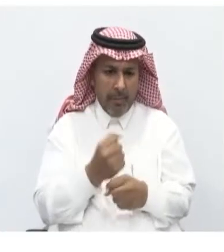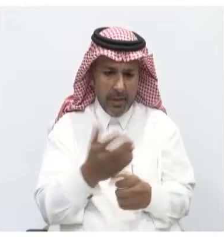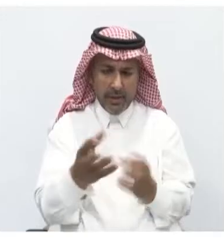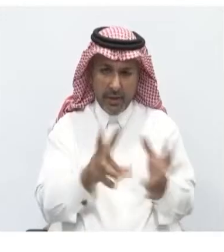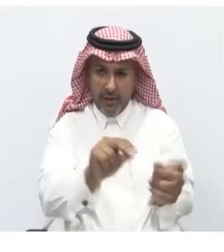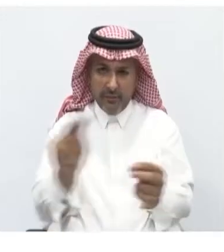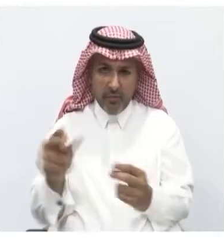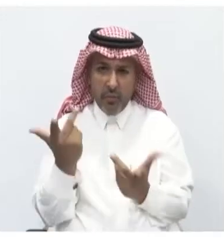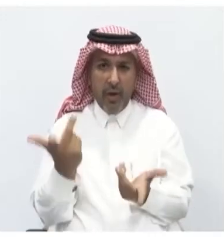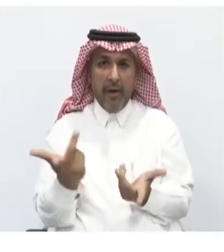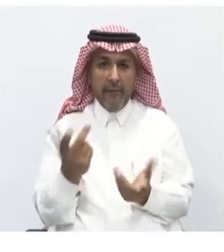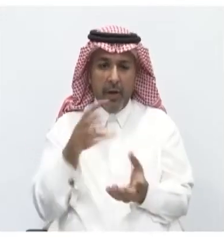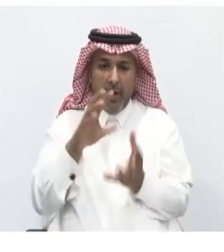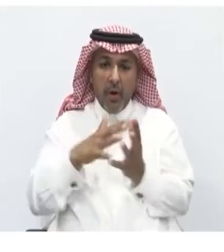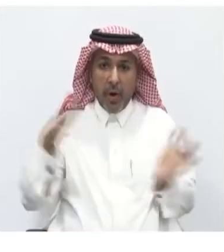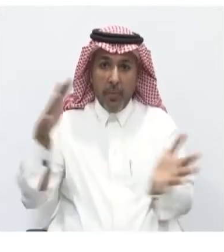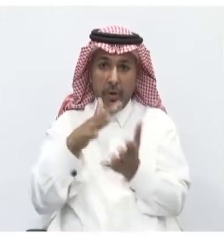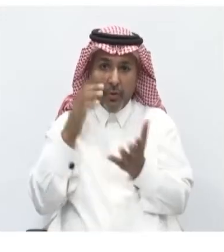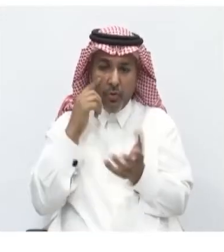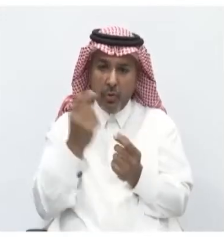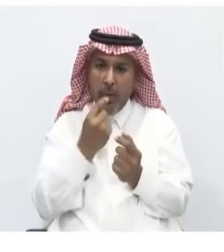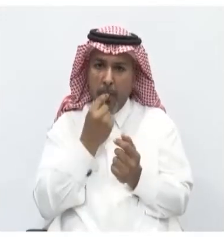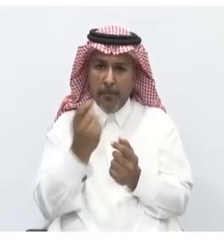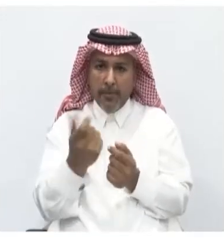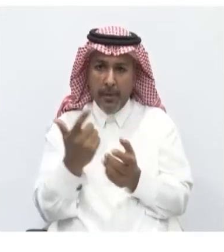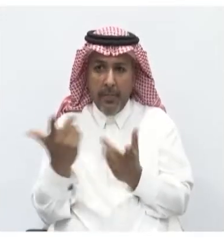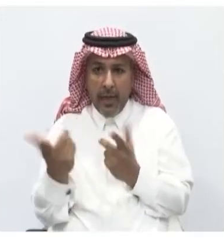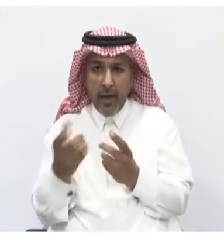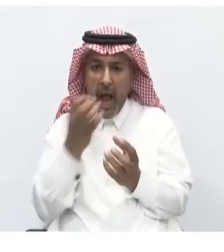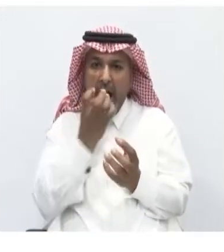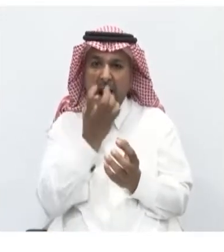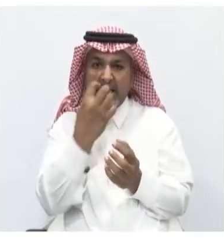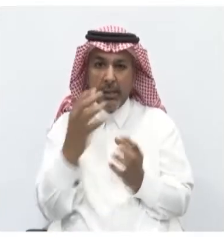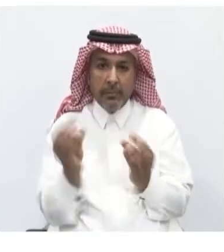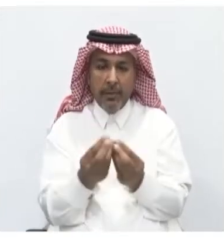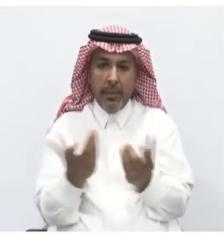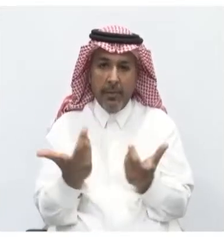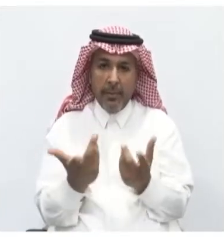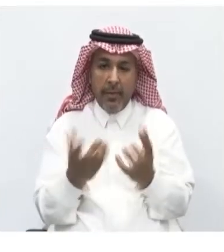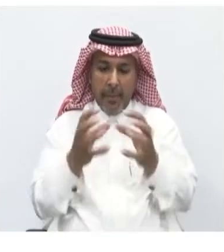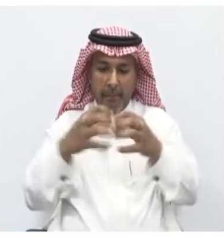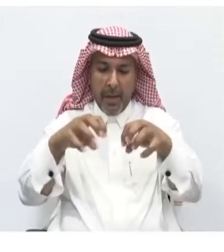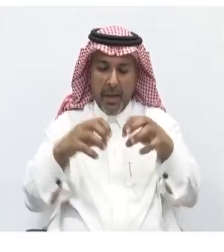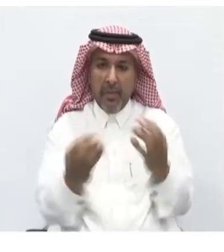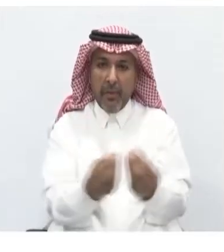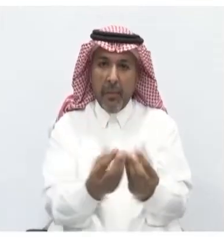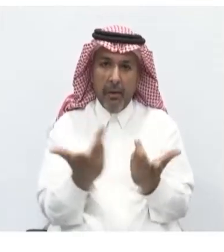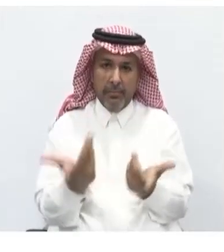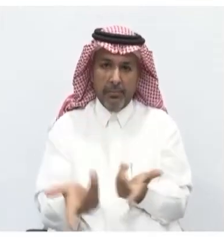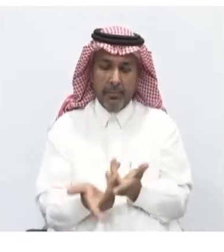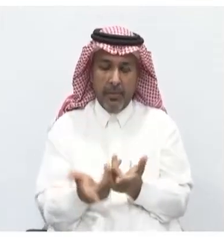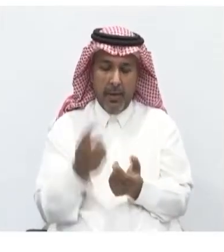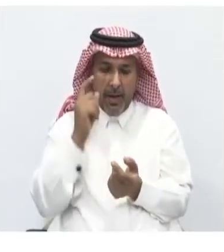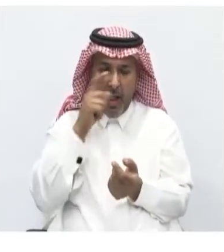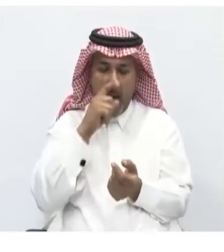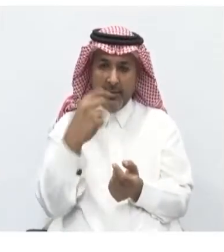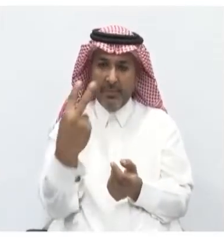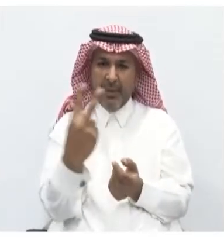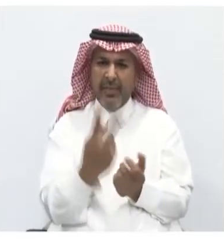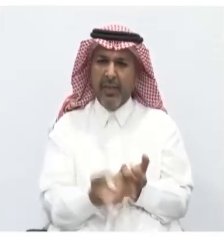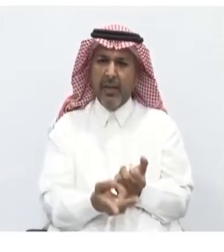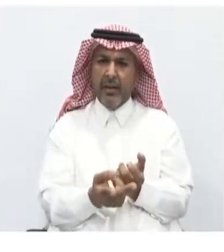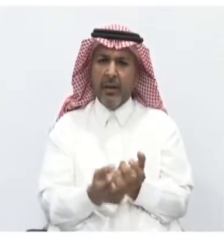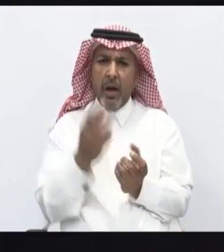الكعك وكم مقدارها فلنفرض انك اضفت اربع بيضات ماذا سيحدث في الكعك والمطلوب بيضتان فقط